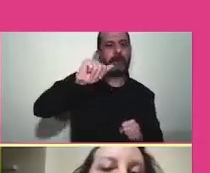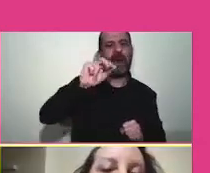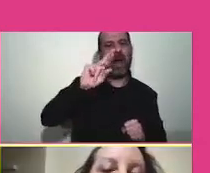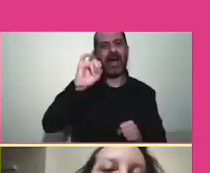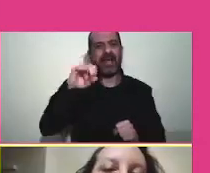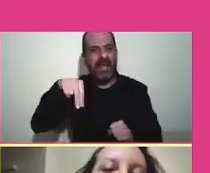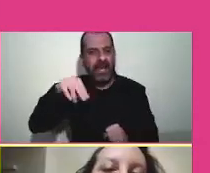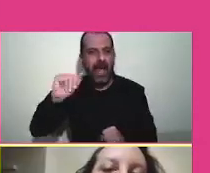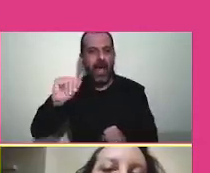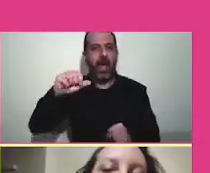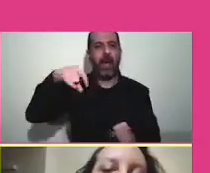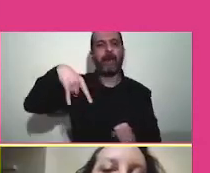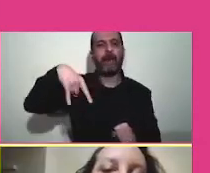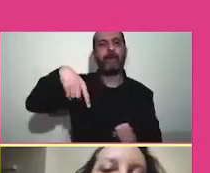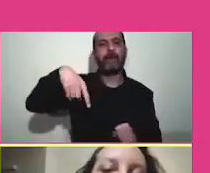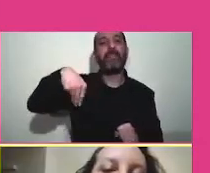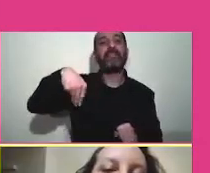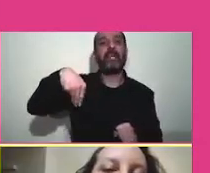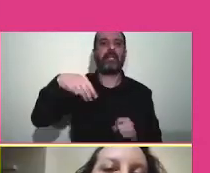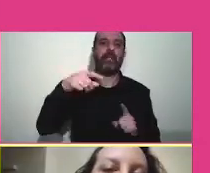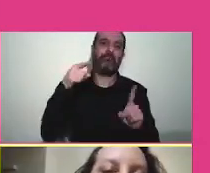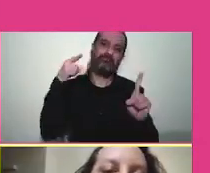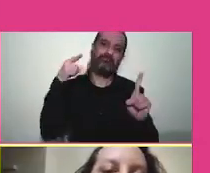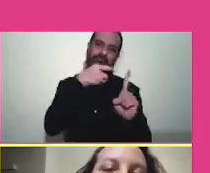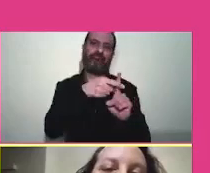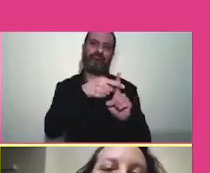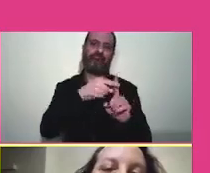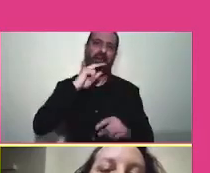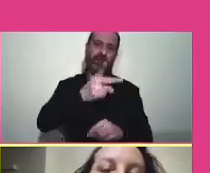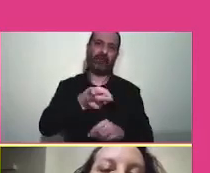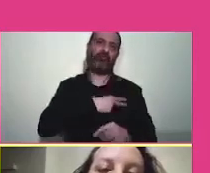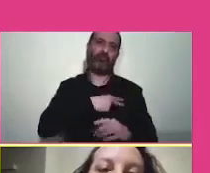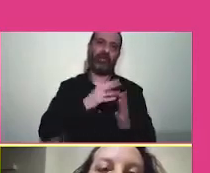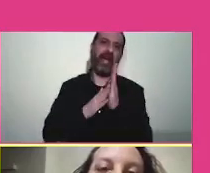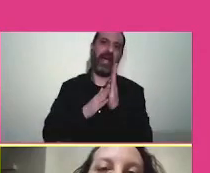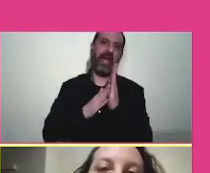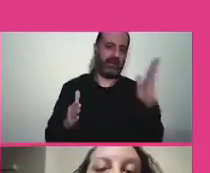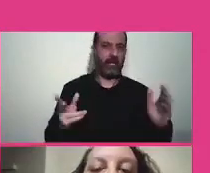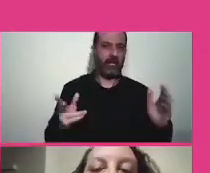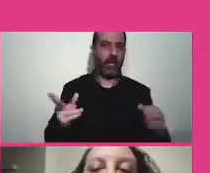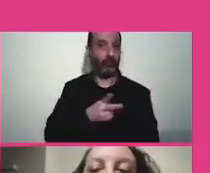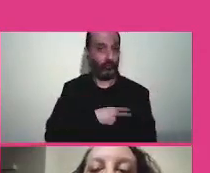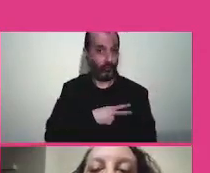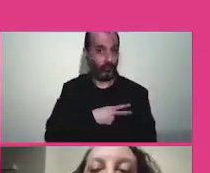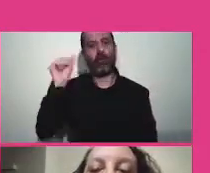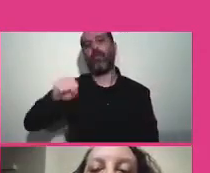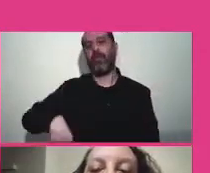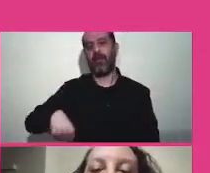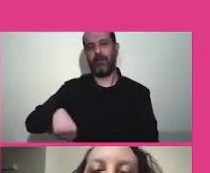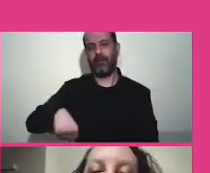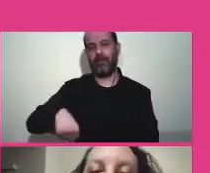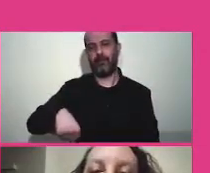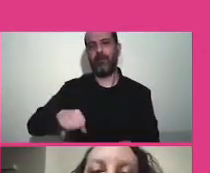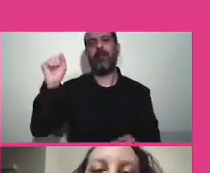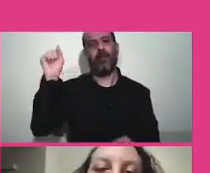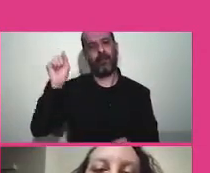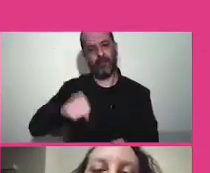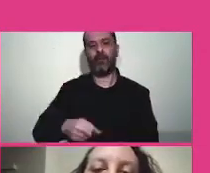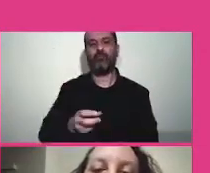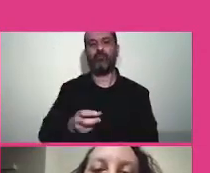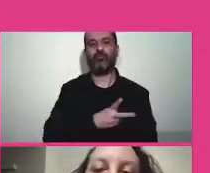Μπράβο. Μαρίνα Μπεσίρη. Τέλεια. Για να δούμε, είναι σωστό? Είμαστε